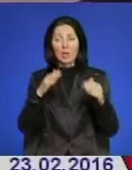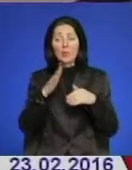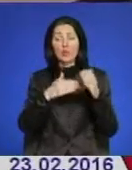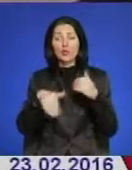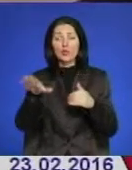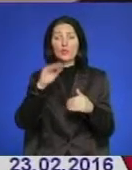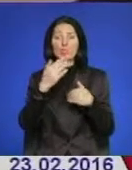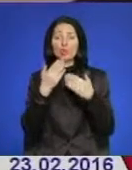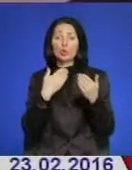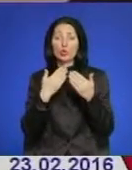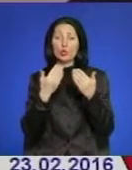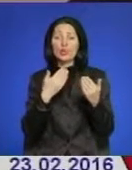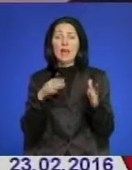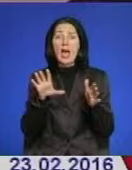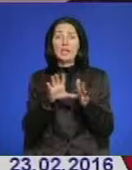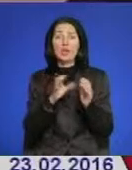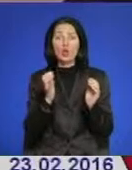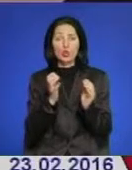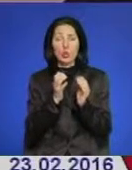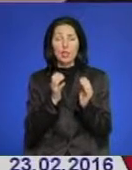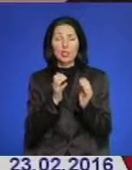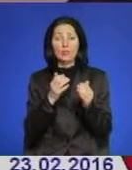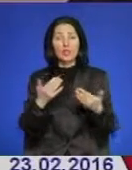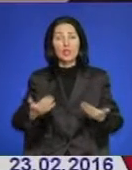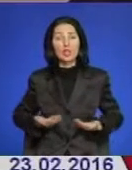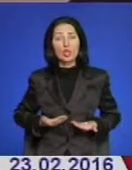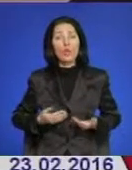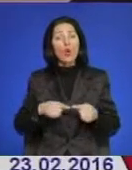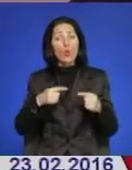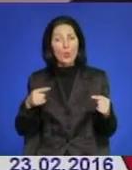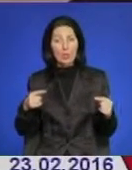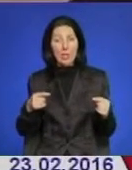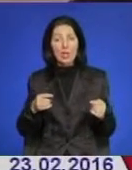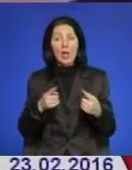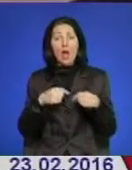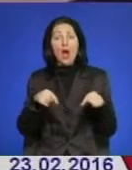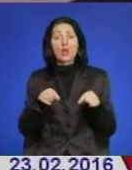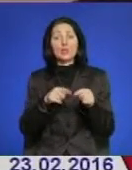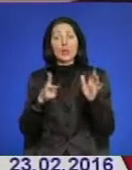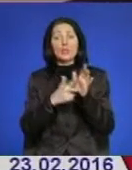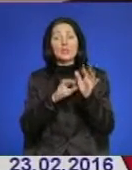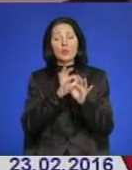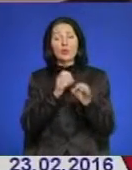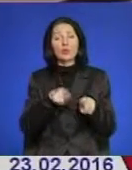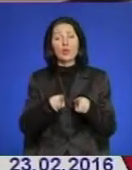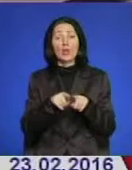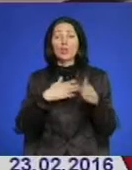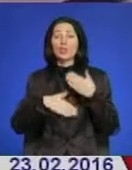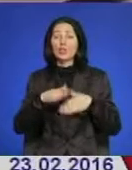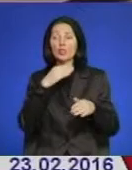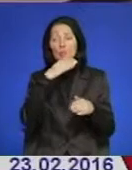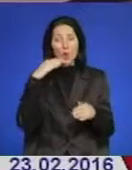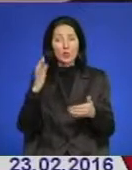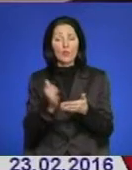вони стосуються енергозбереження. В житлово-комунальній галузі 8 проєктів, що теж тішить, багато вдалося нам